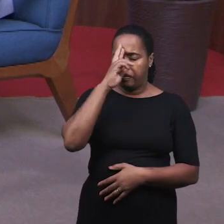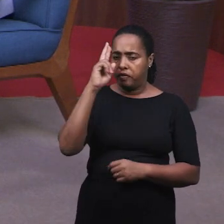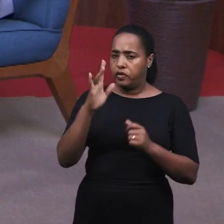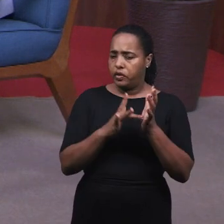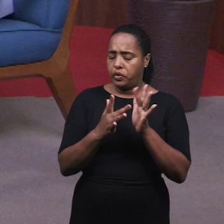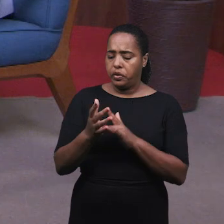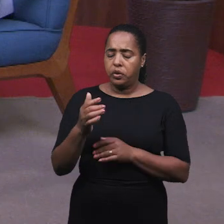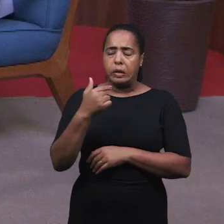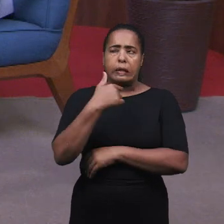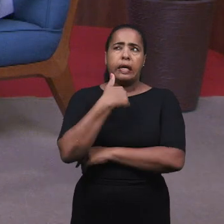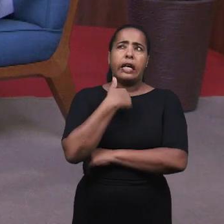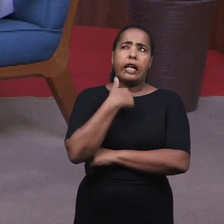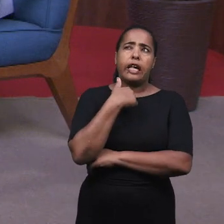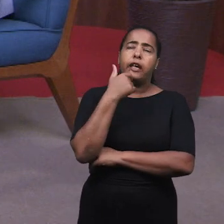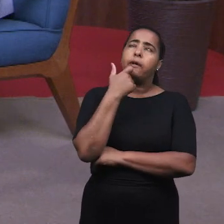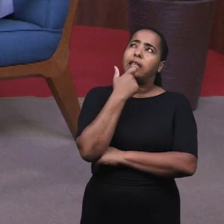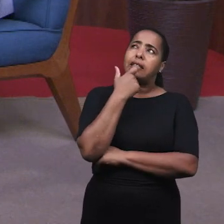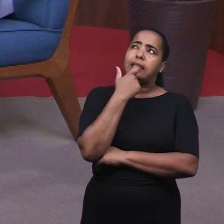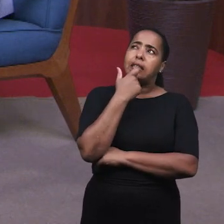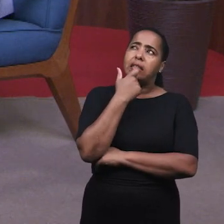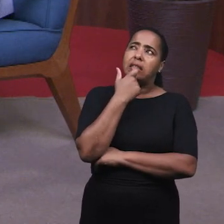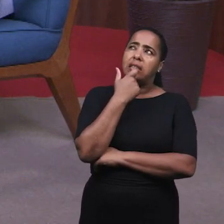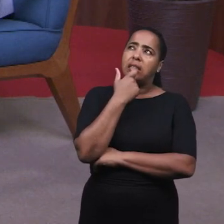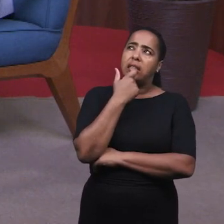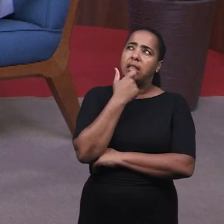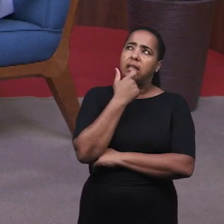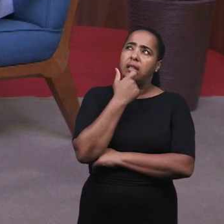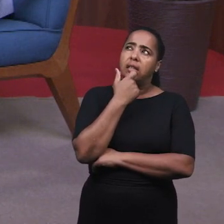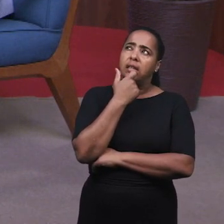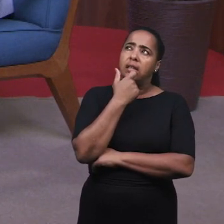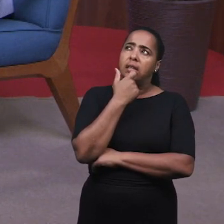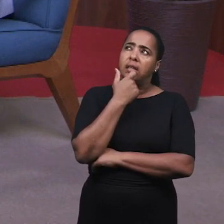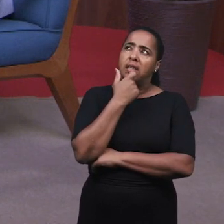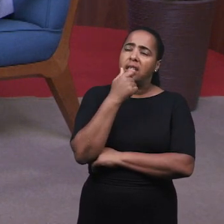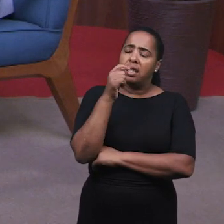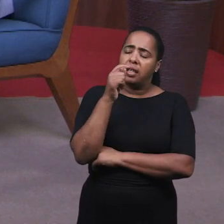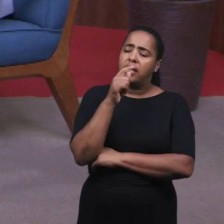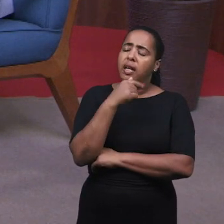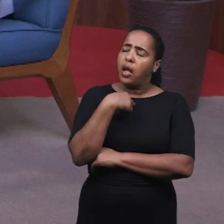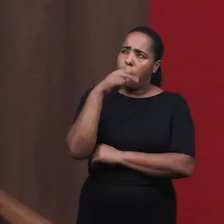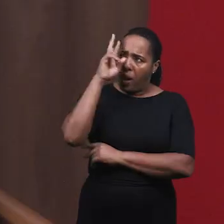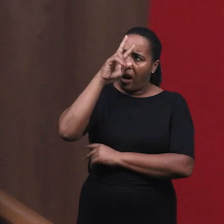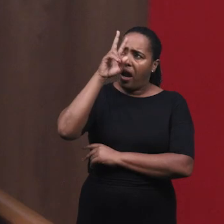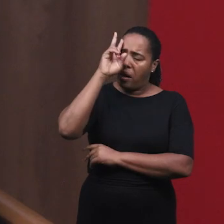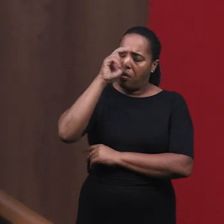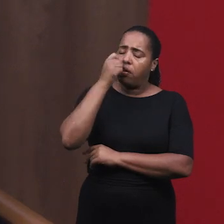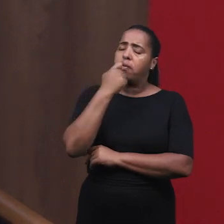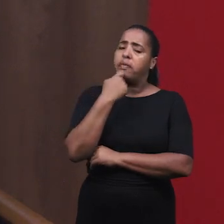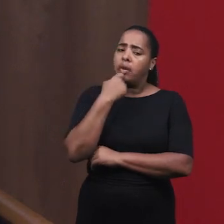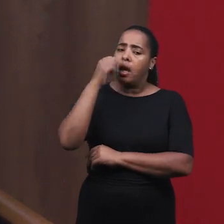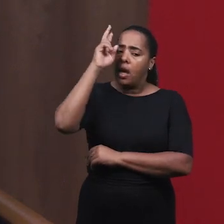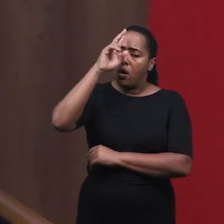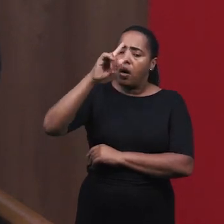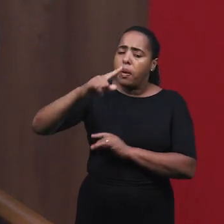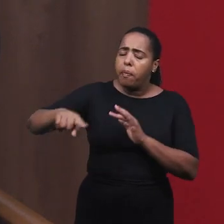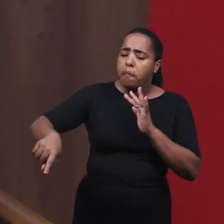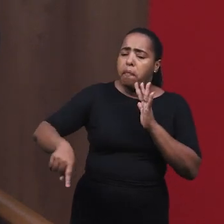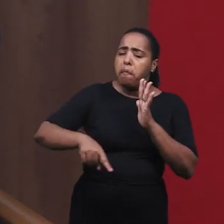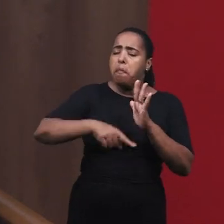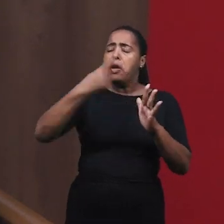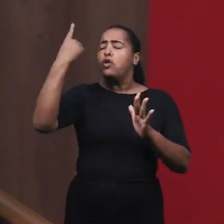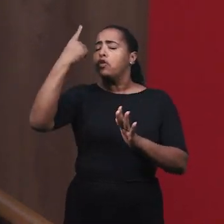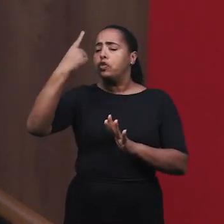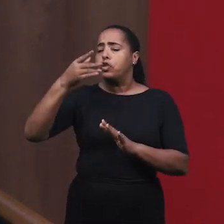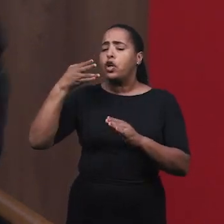clairement, donc, se sont passés presque 40 ans, mais je me rappelle le premier jour, quand